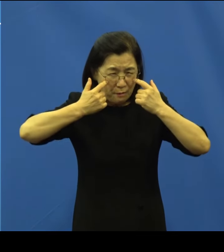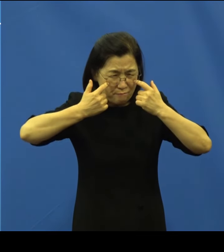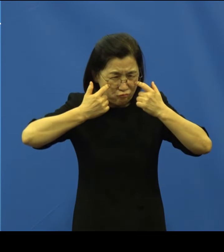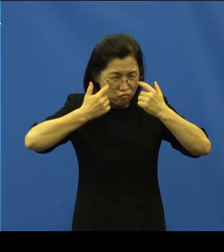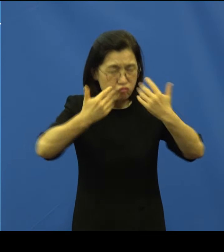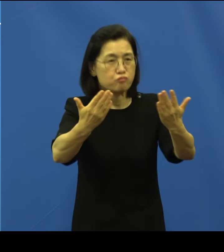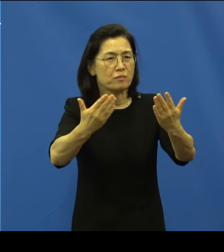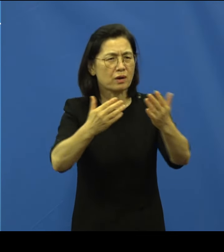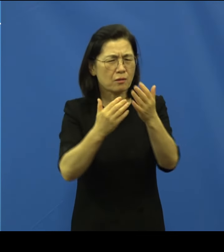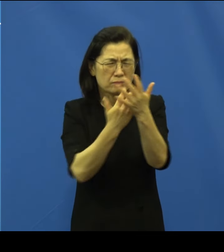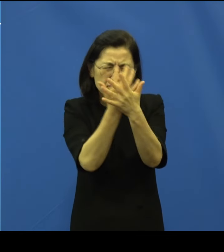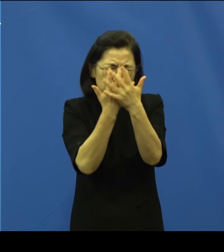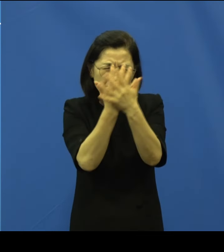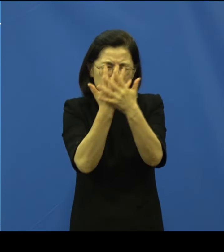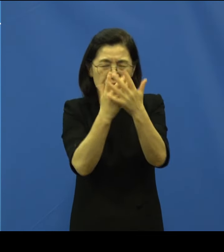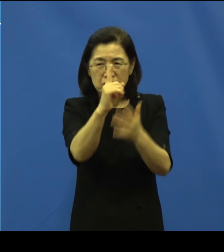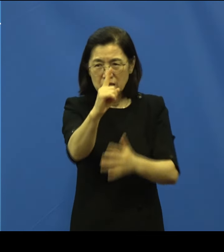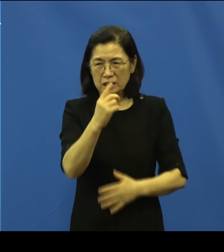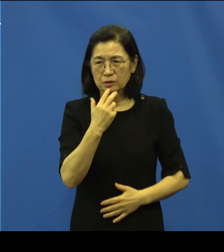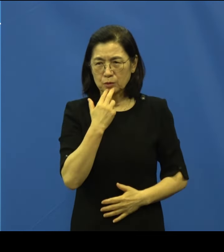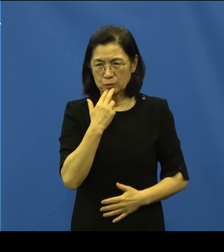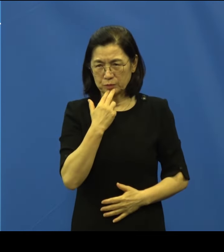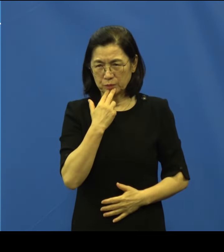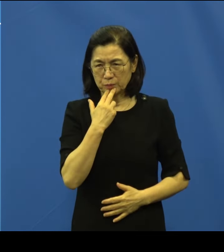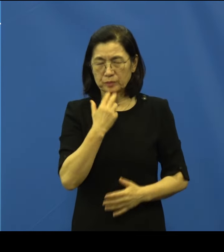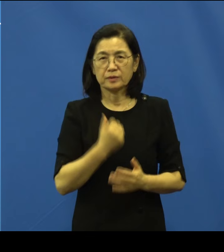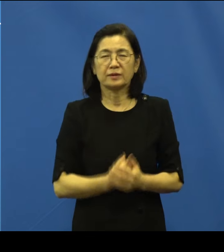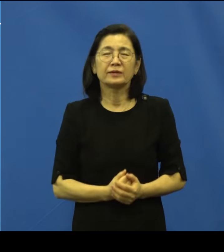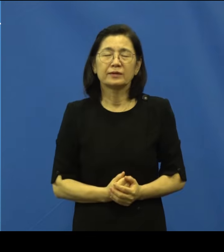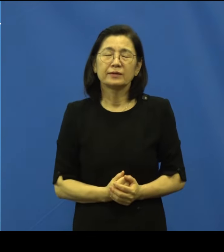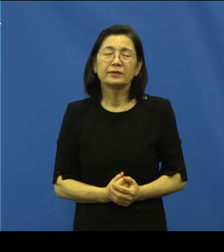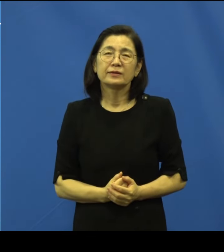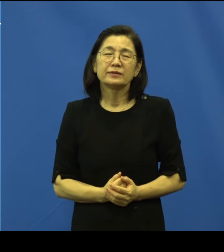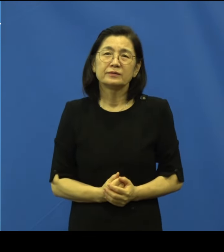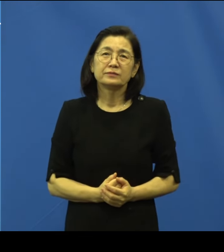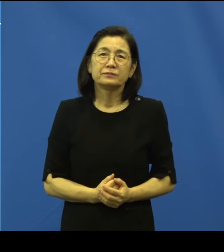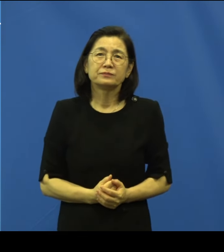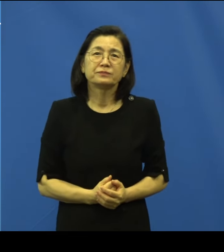다 담아서 말해주니까 이건 뭐 이스라엘 편에서는 뭐 최고죠.